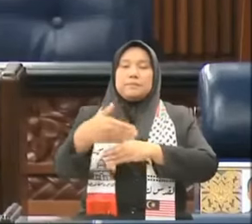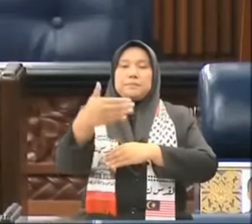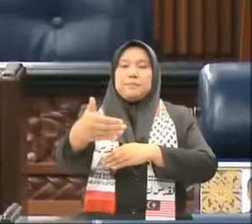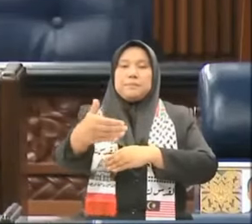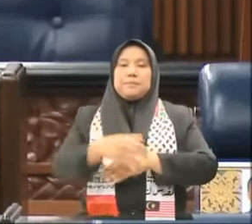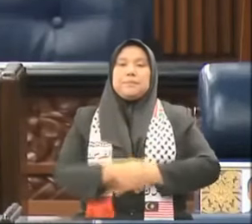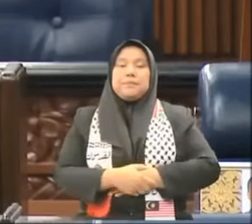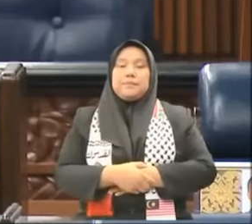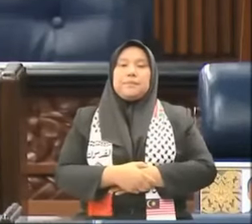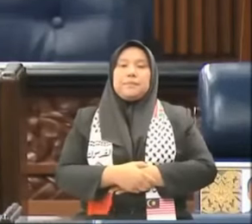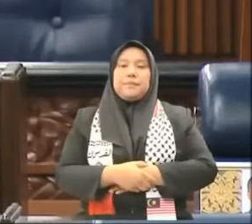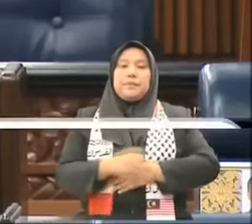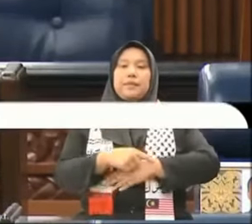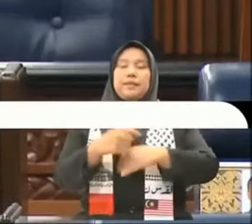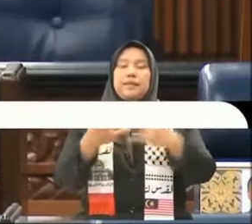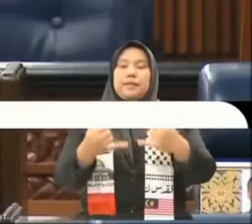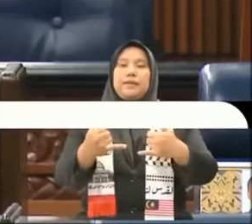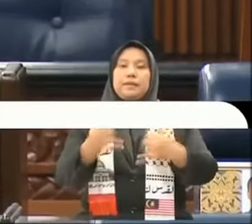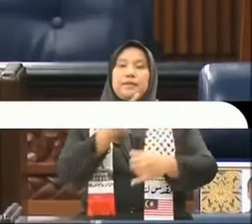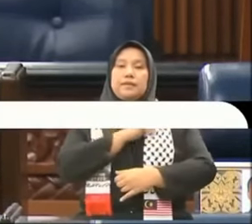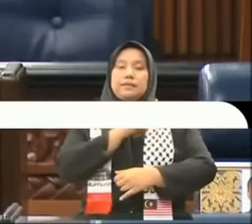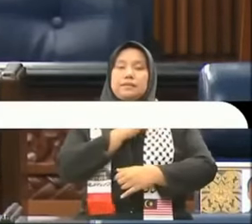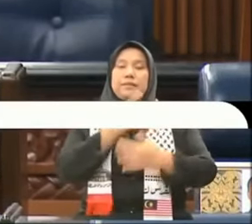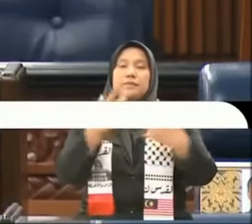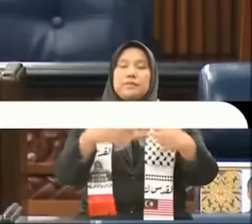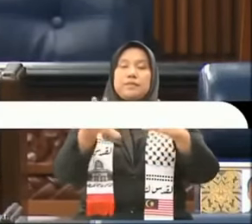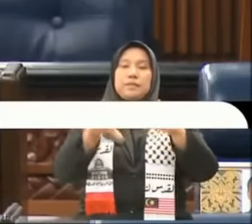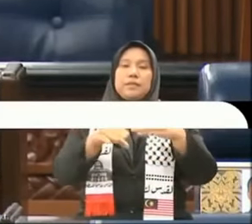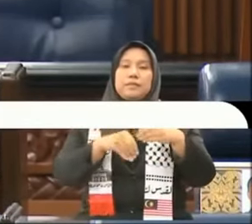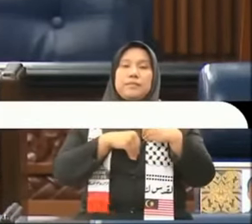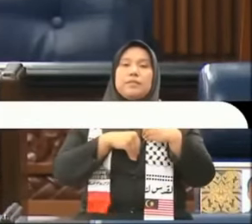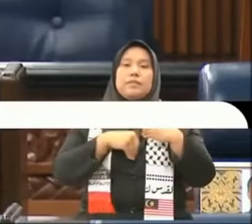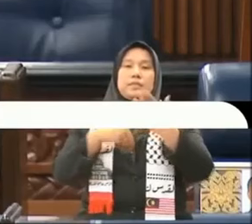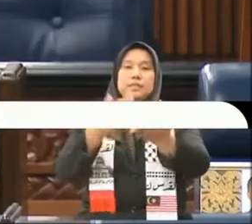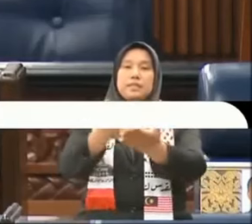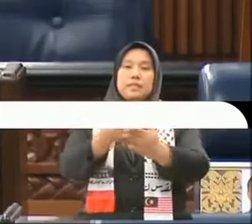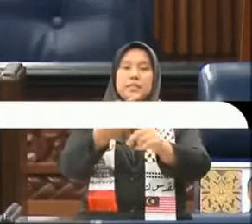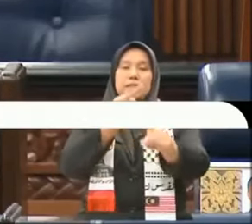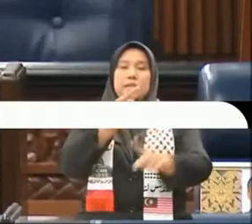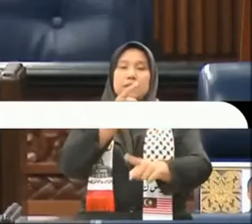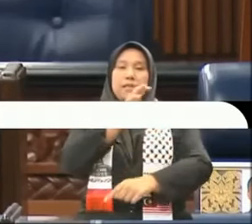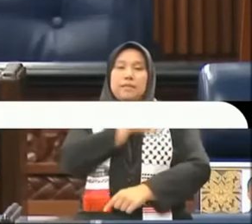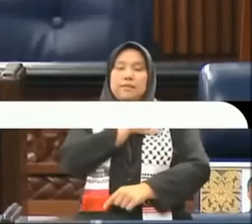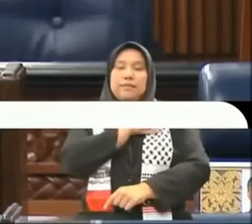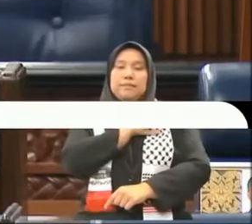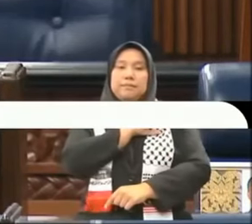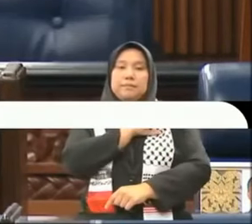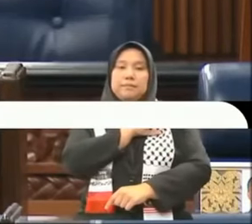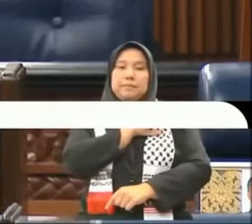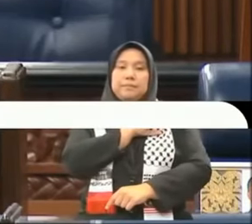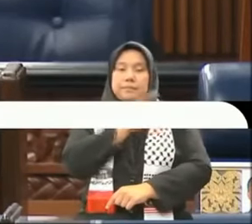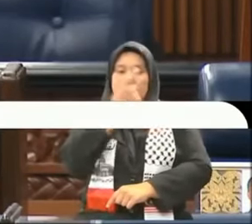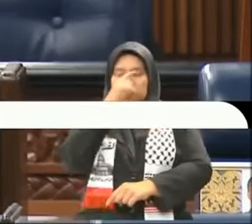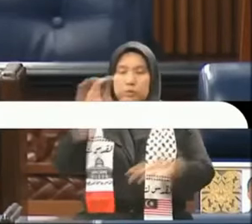ini pihak Kementerian telah menerima beberapa cadangan daripada pdrm untuk melakukan